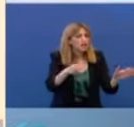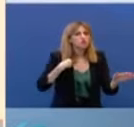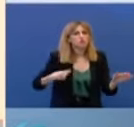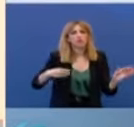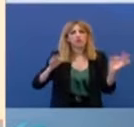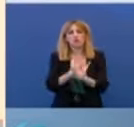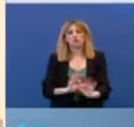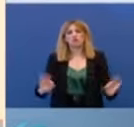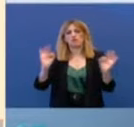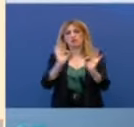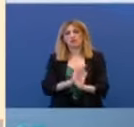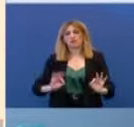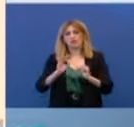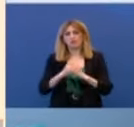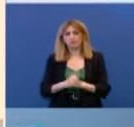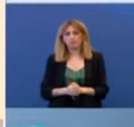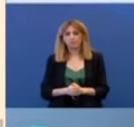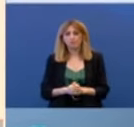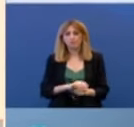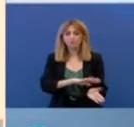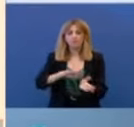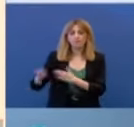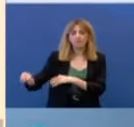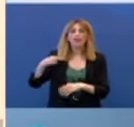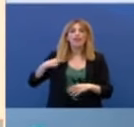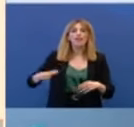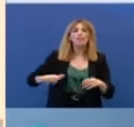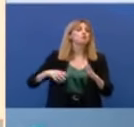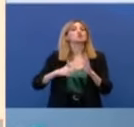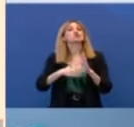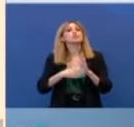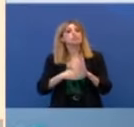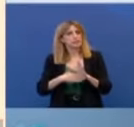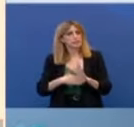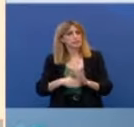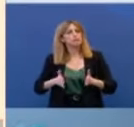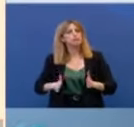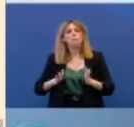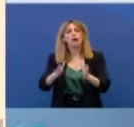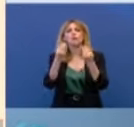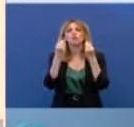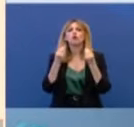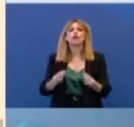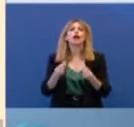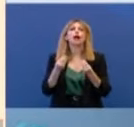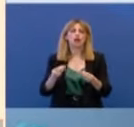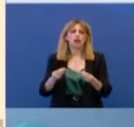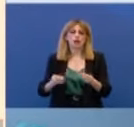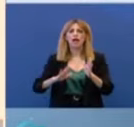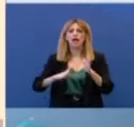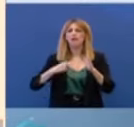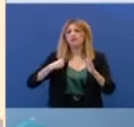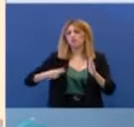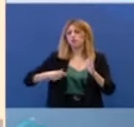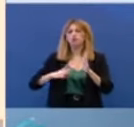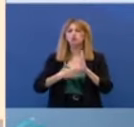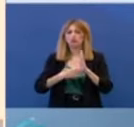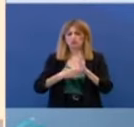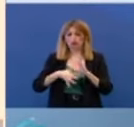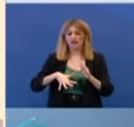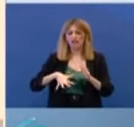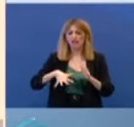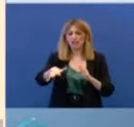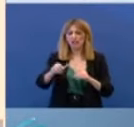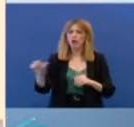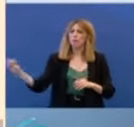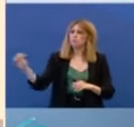Δημοσίου, μέχρι στιγμής έχουμε πάει πάρα πολύ καλά. Βρισκόμαστε στη φάση της πλήρους επιστροφής των εργαζόμενων στο δημόσιο τομέα στις θέσεις